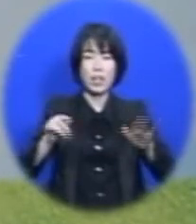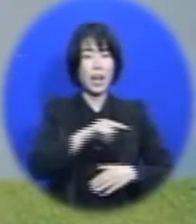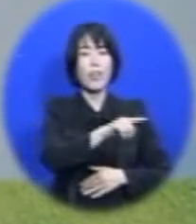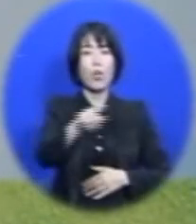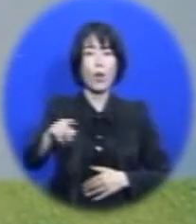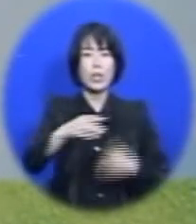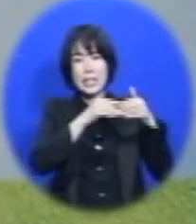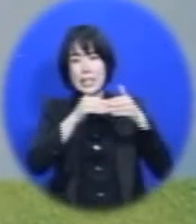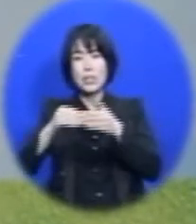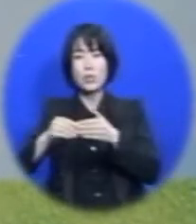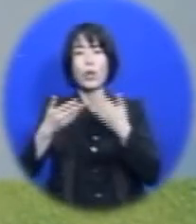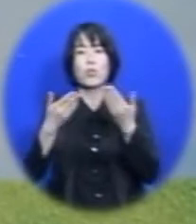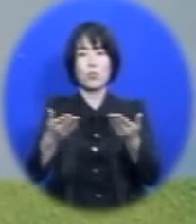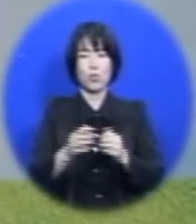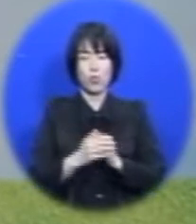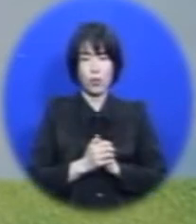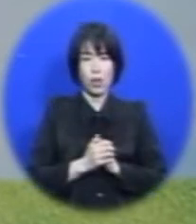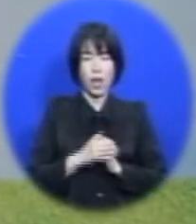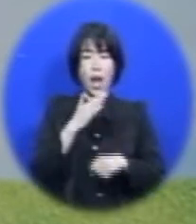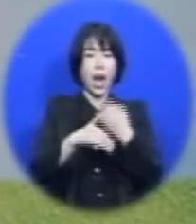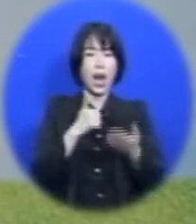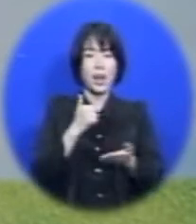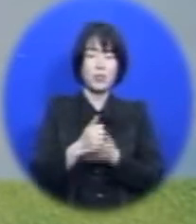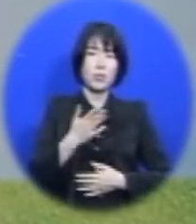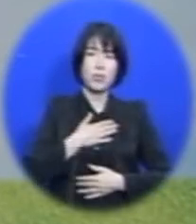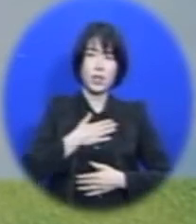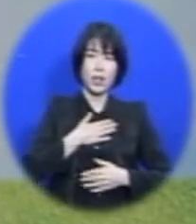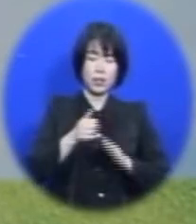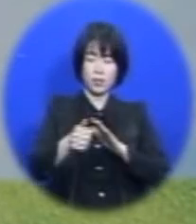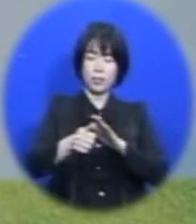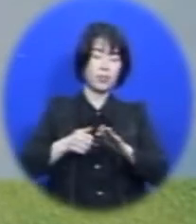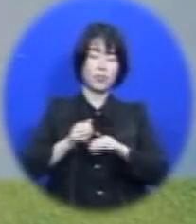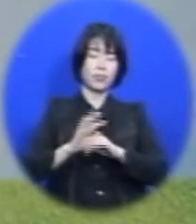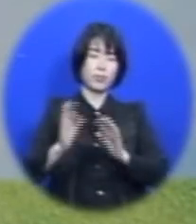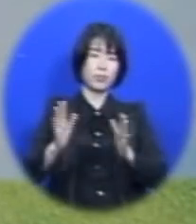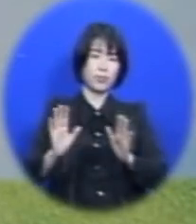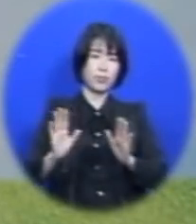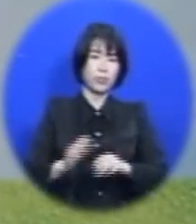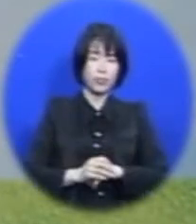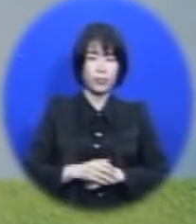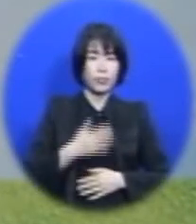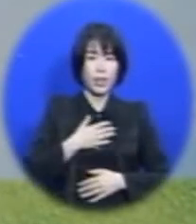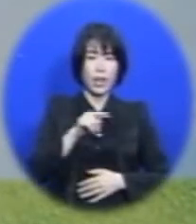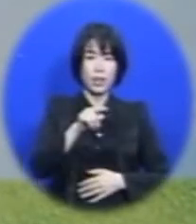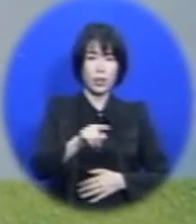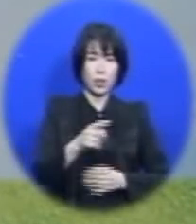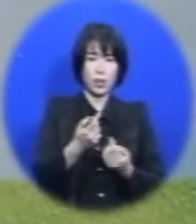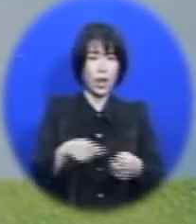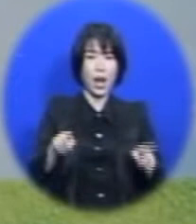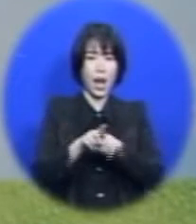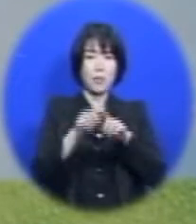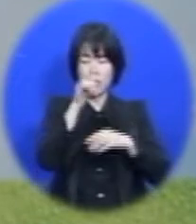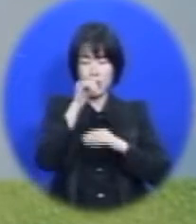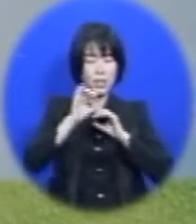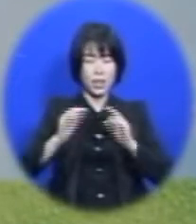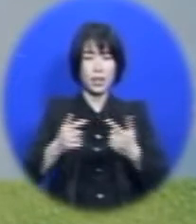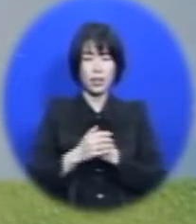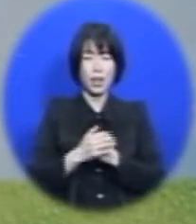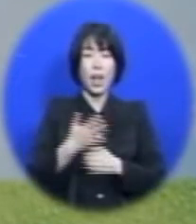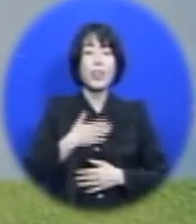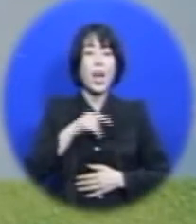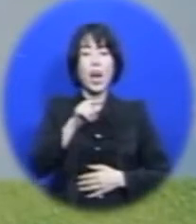인도할 것이라고. 하나님은 나는 빠지겠다. 이제 나는 너희들과 더 이상 같이 있지 않겠다.